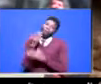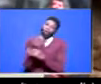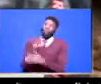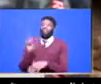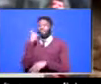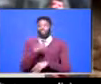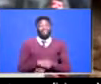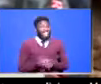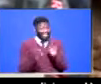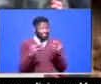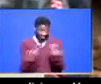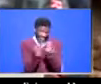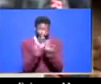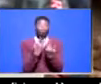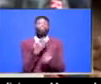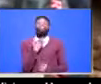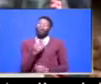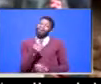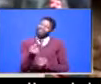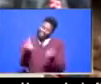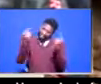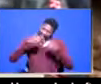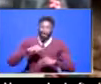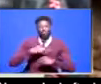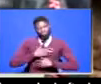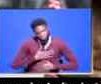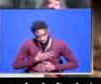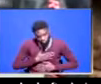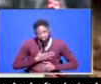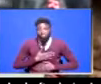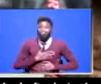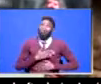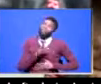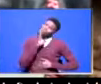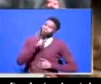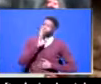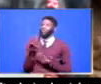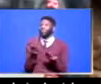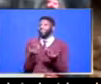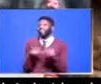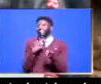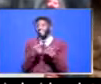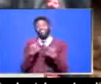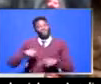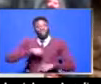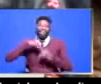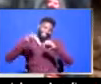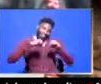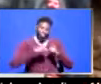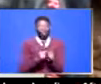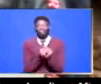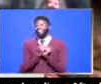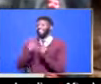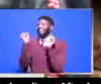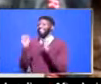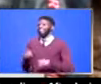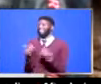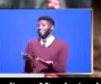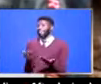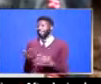basi wakuje kuomba kwa unyenyekevu mwenyewe ili ipate kusikisana pamoja. Kwamba watu